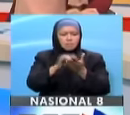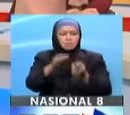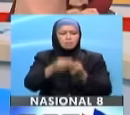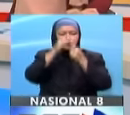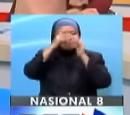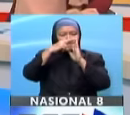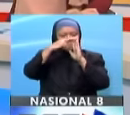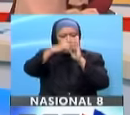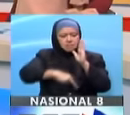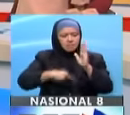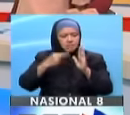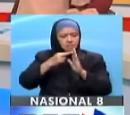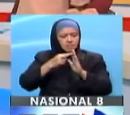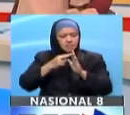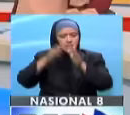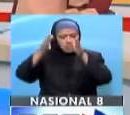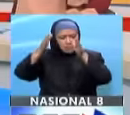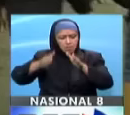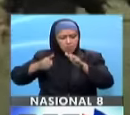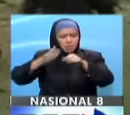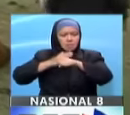sembelihan.